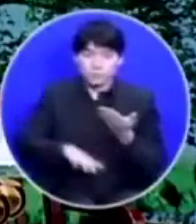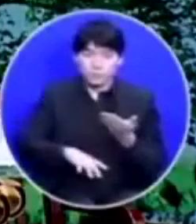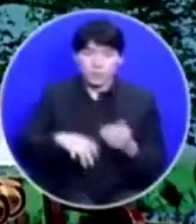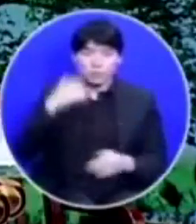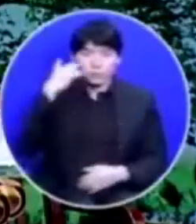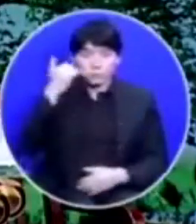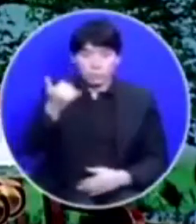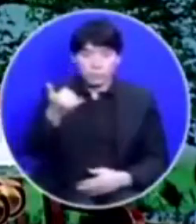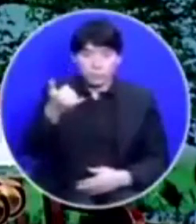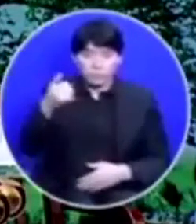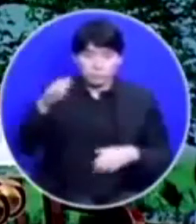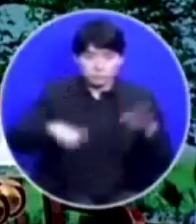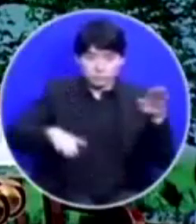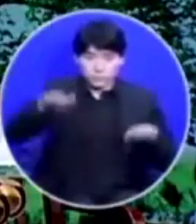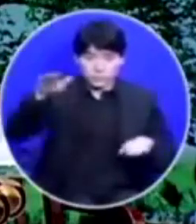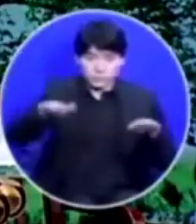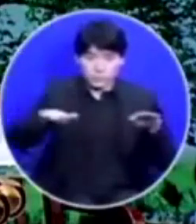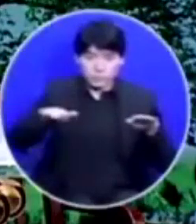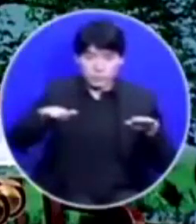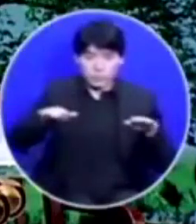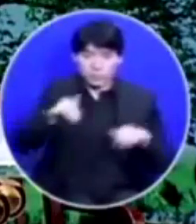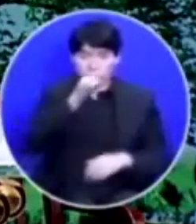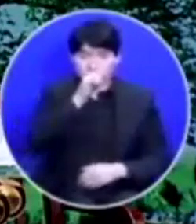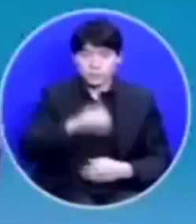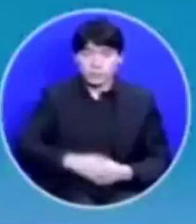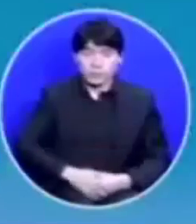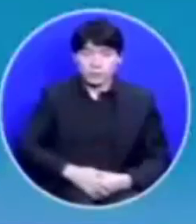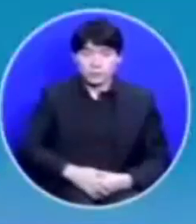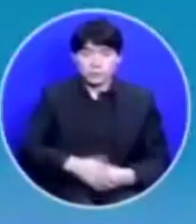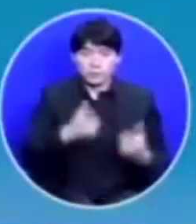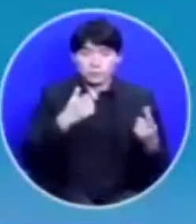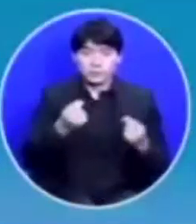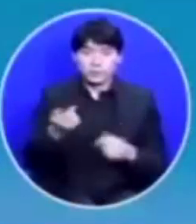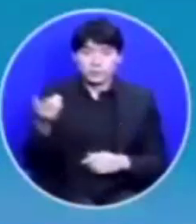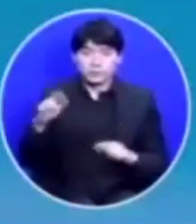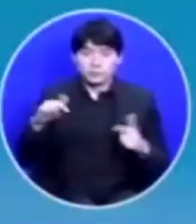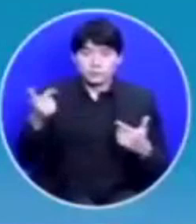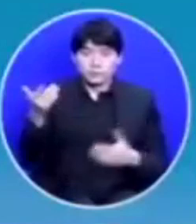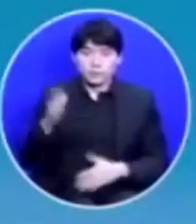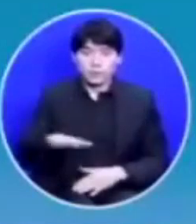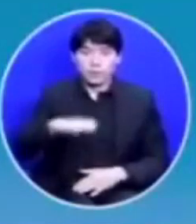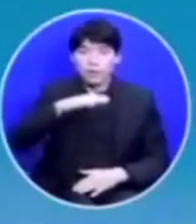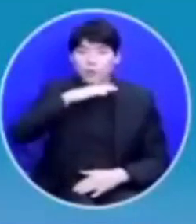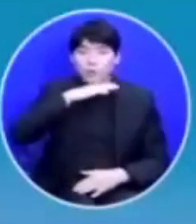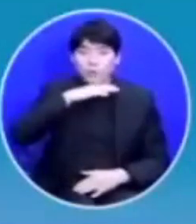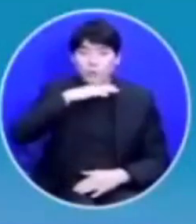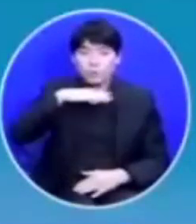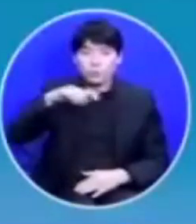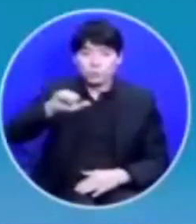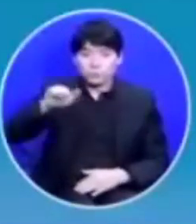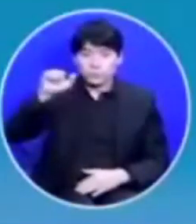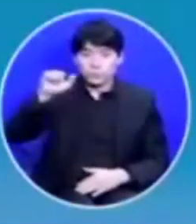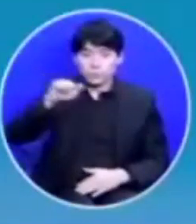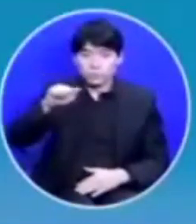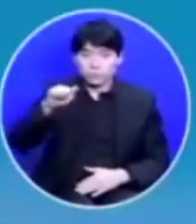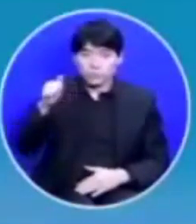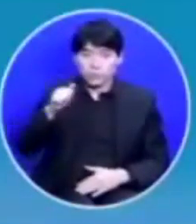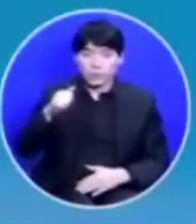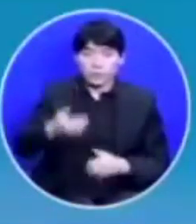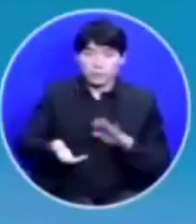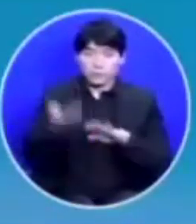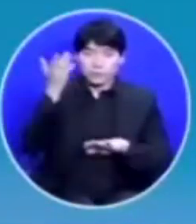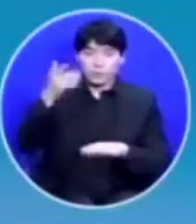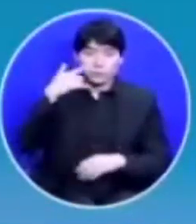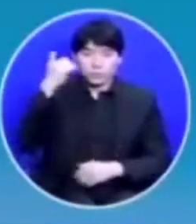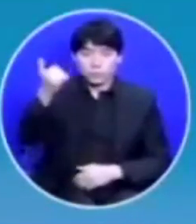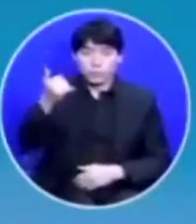뚜렷하게 갈라집니다 다 똑같은건 아니지만 50대 이상 부모들은 내를 돼야 된다는 생각을